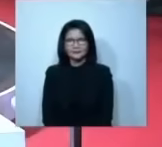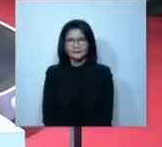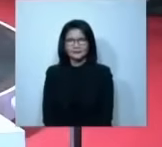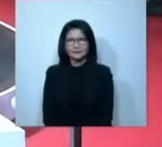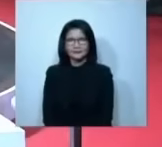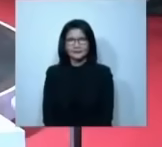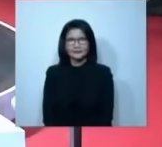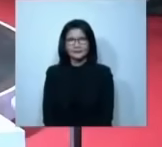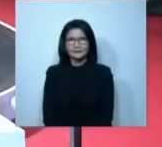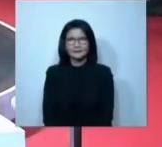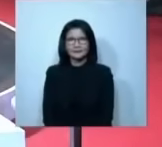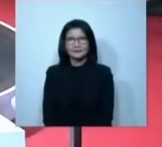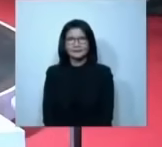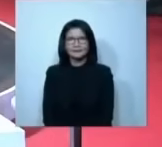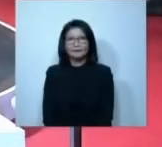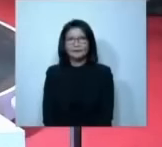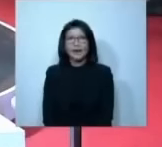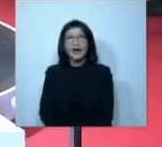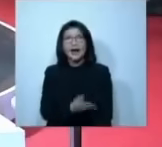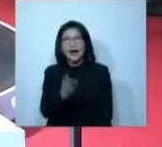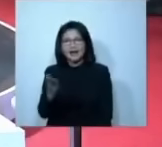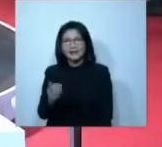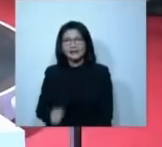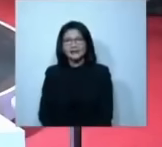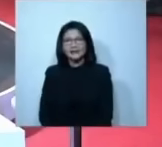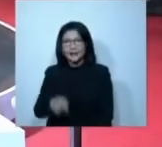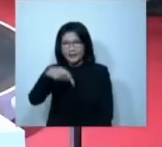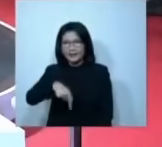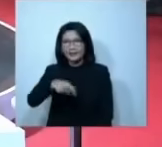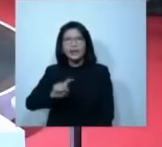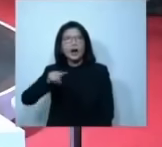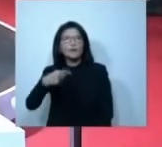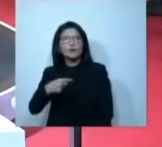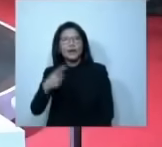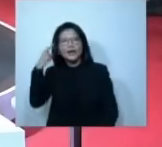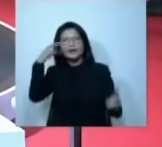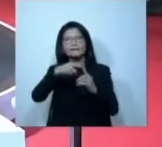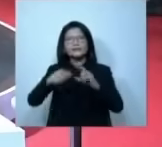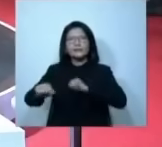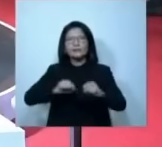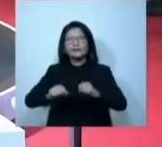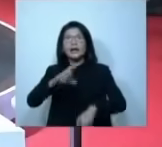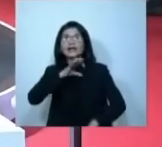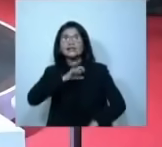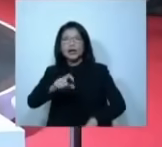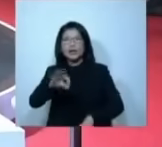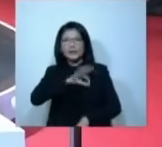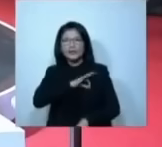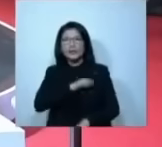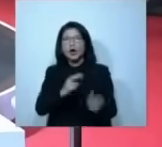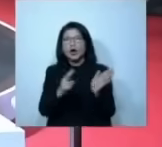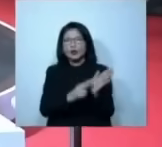tidaknya pembentukan Oke ee pengadilan HAM gitu ya dimulai dengan kata maaf J Menurut saya itu kesantunan